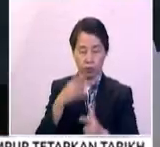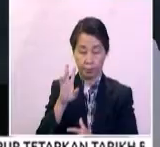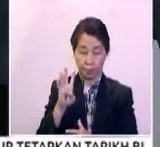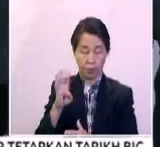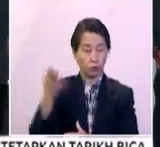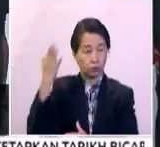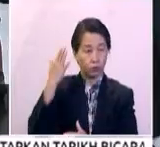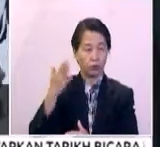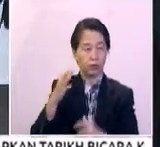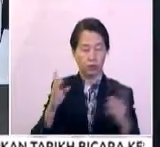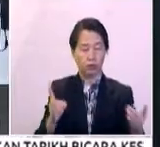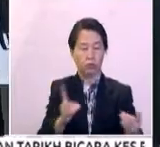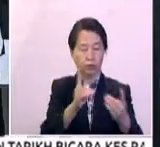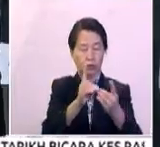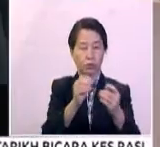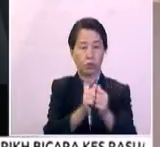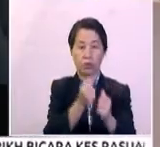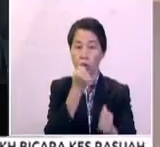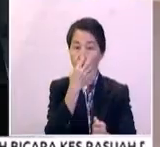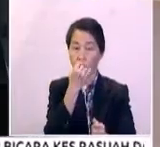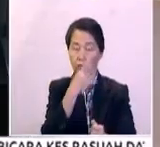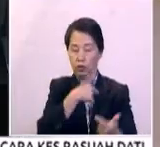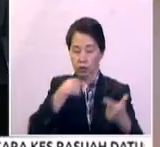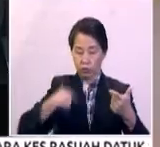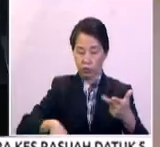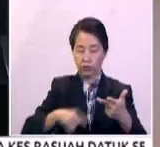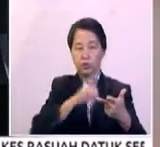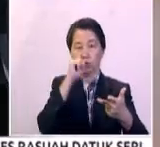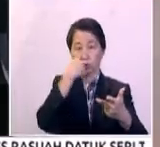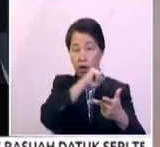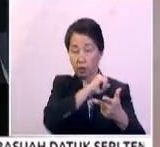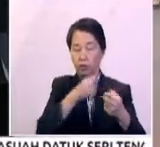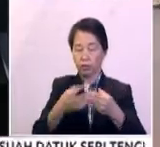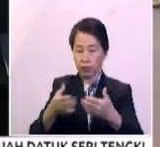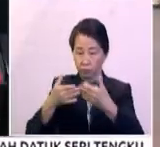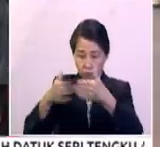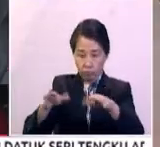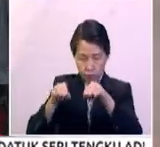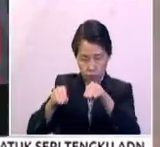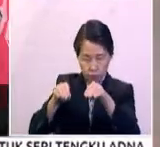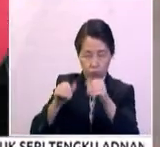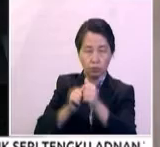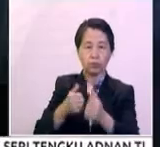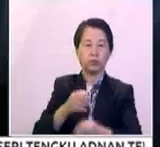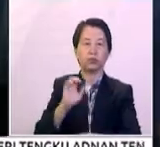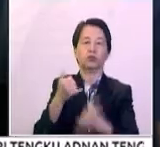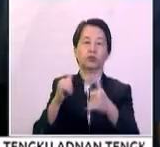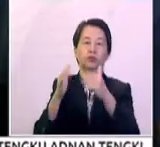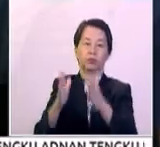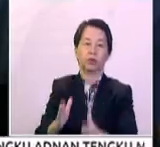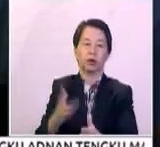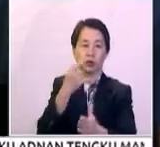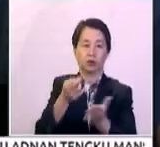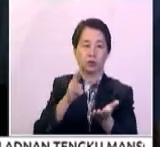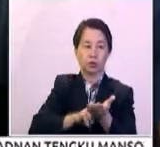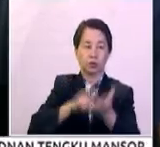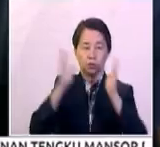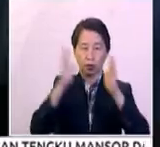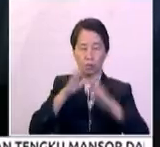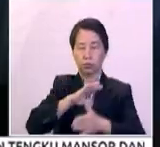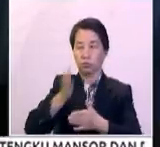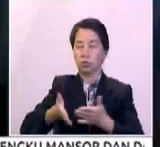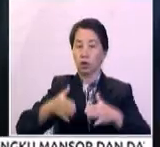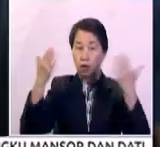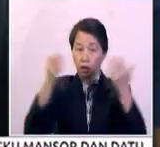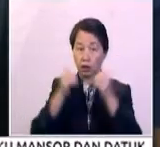lalu menjelang pertemuan menentang Hong Kong, China dan Taiwan dapat memberikan pendedahan yang cukup bagi anak buahnya untuk rekod. Malaysia menamatkan